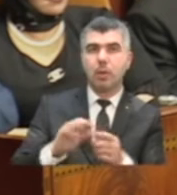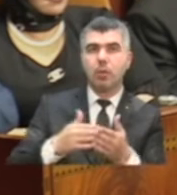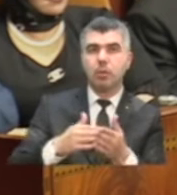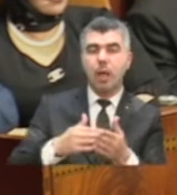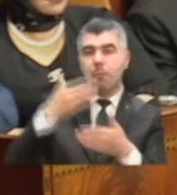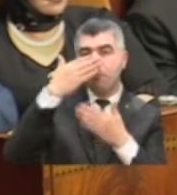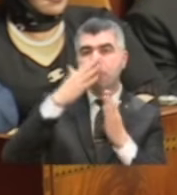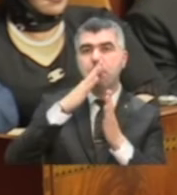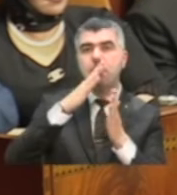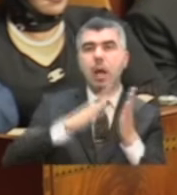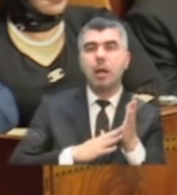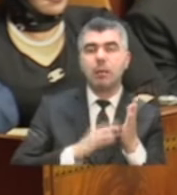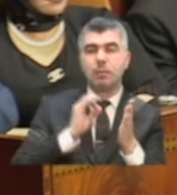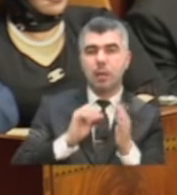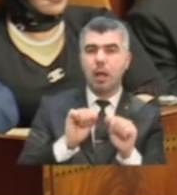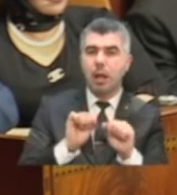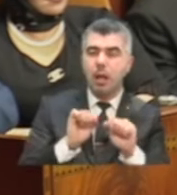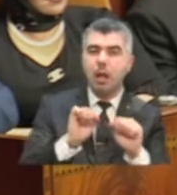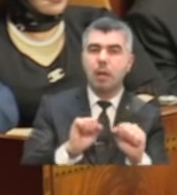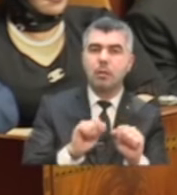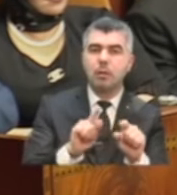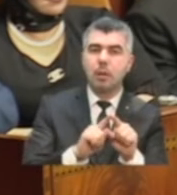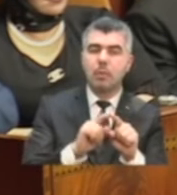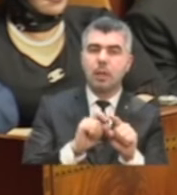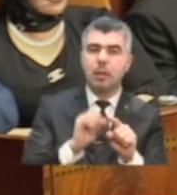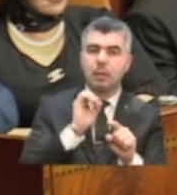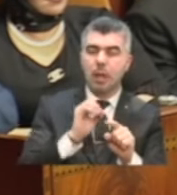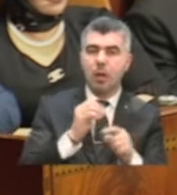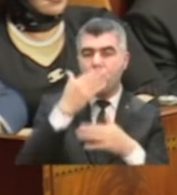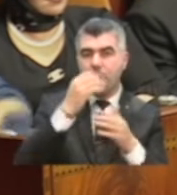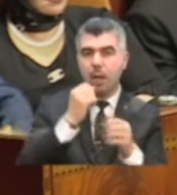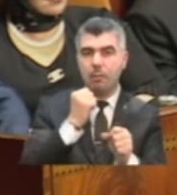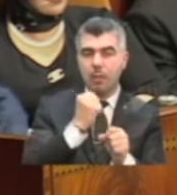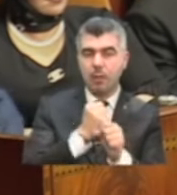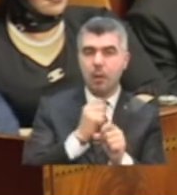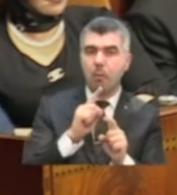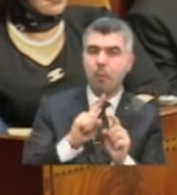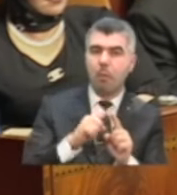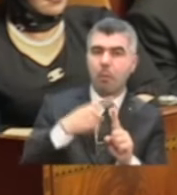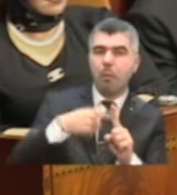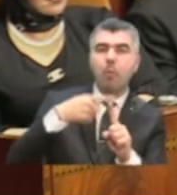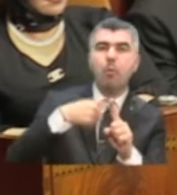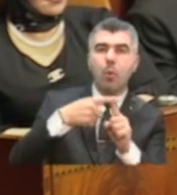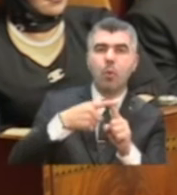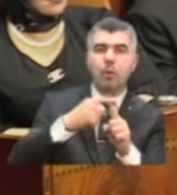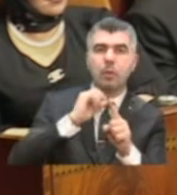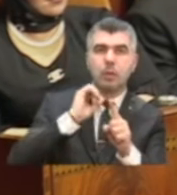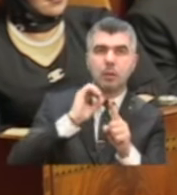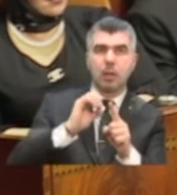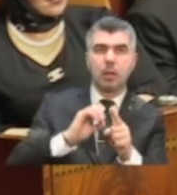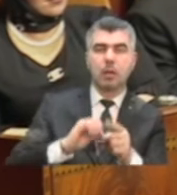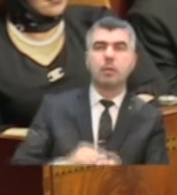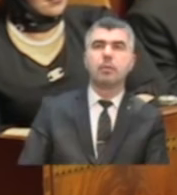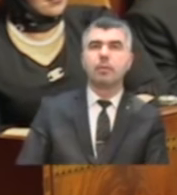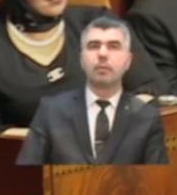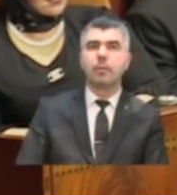المغربي لحماية أفراد الجالية المغربية والرفع من القدرات ديال